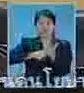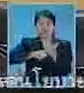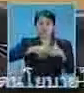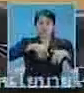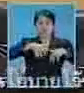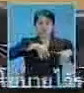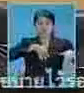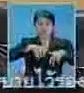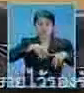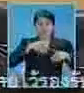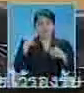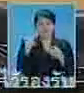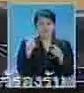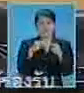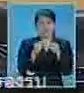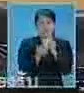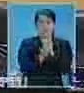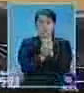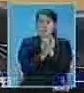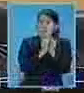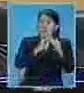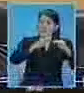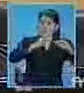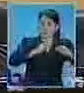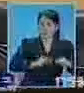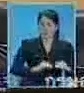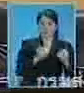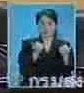กเดือนณปัจจุบันอยู่ที่ระดับประมาณ